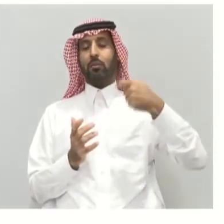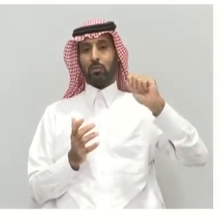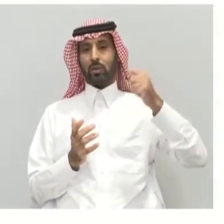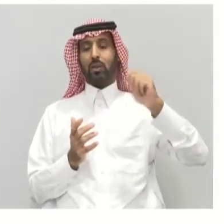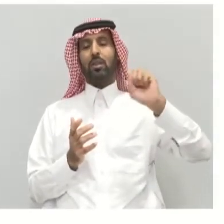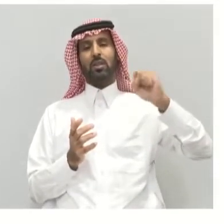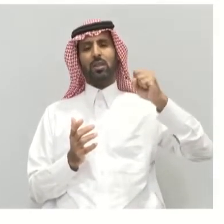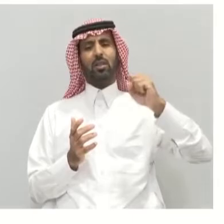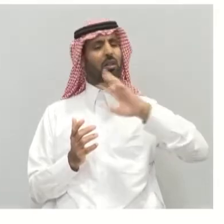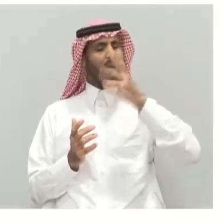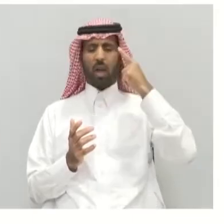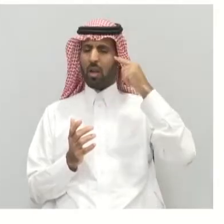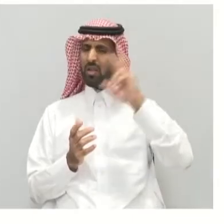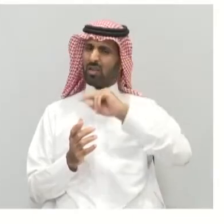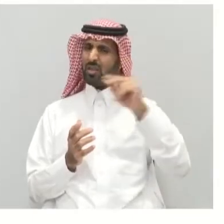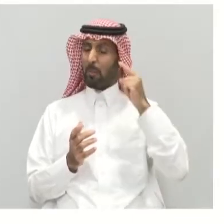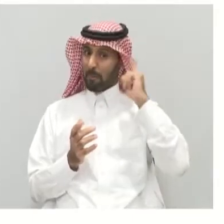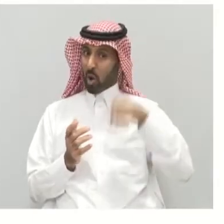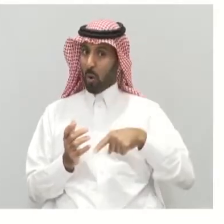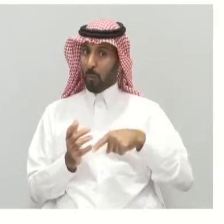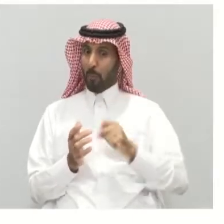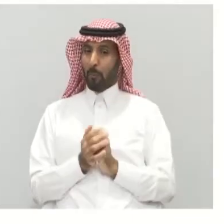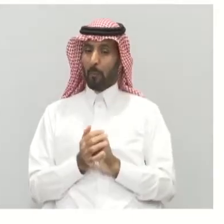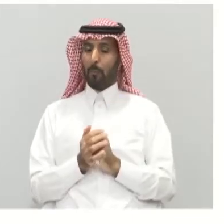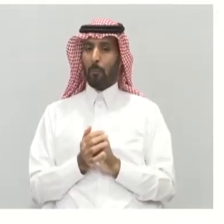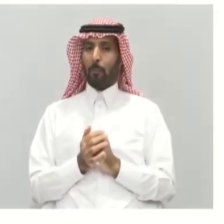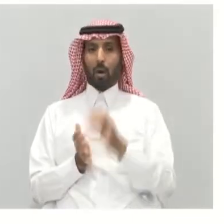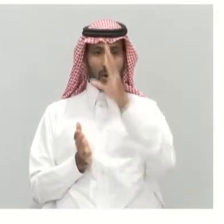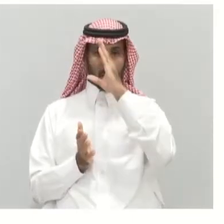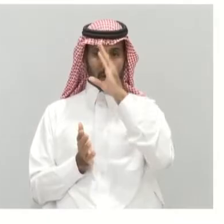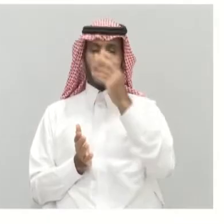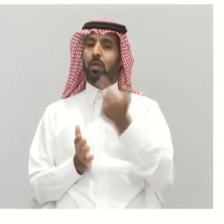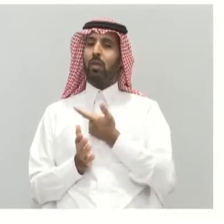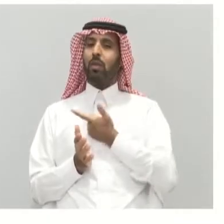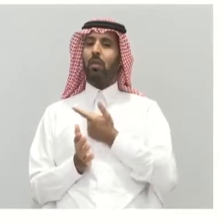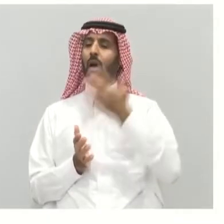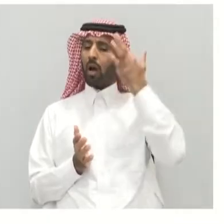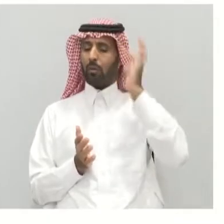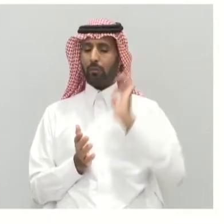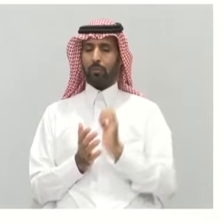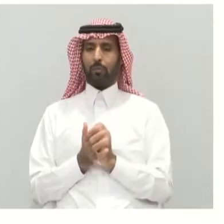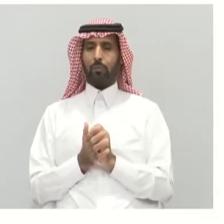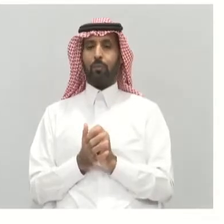three should be the same, صح? Okay, but sometimes we say on Monday to talk about the